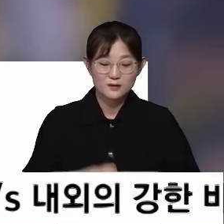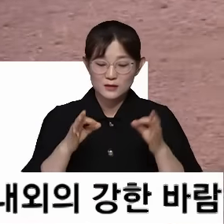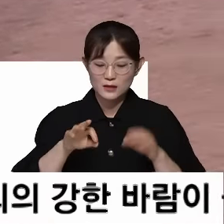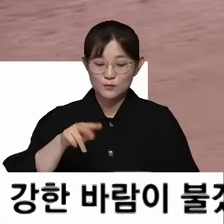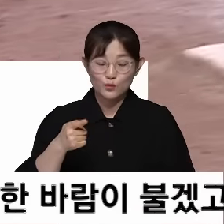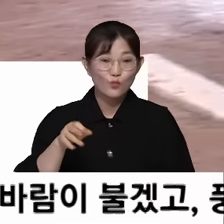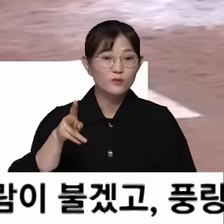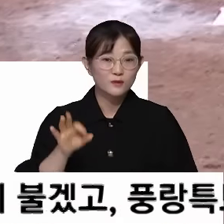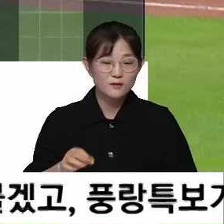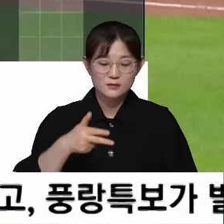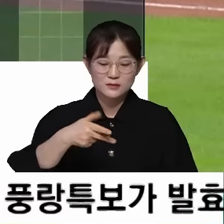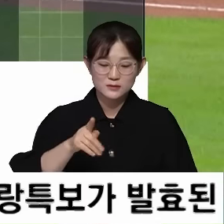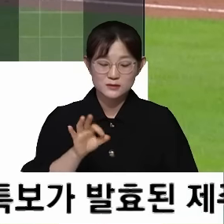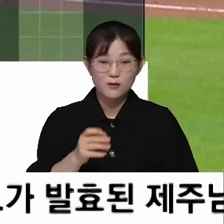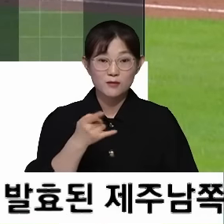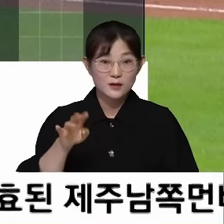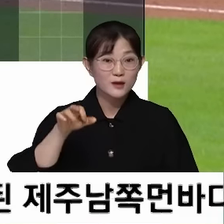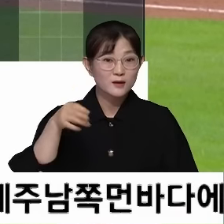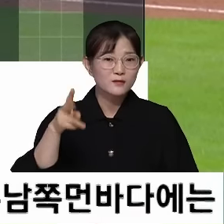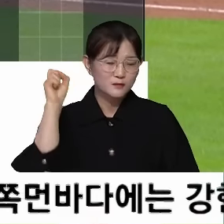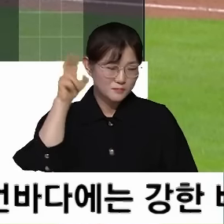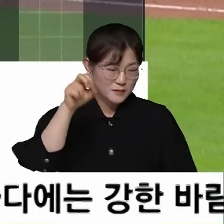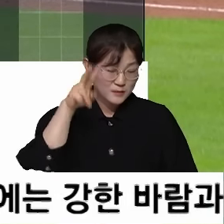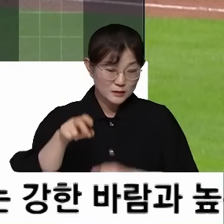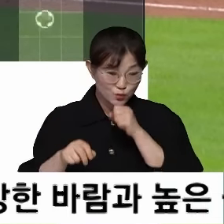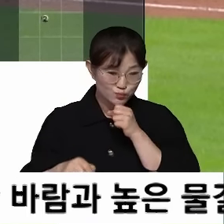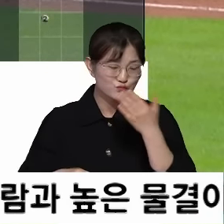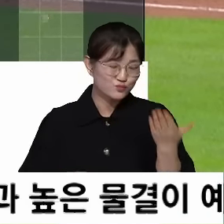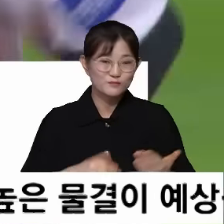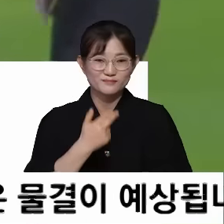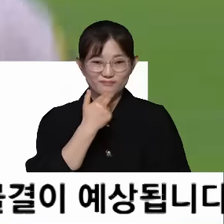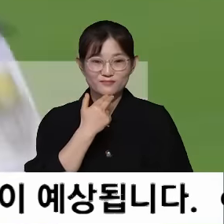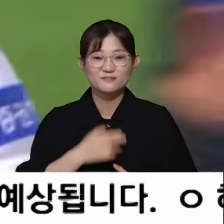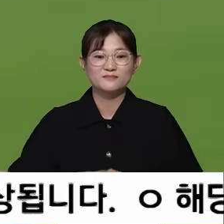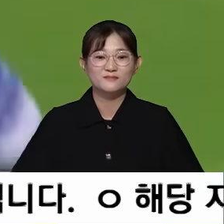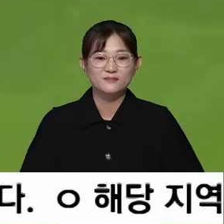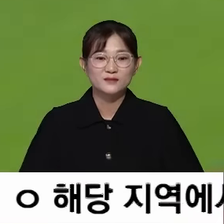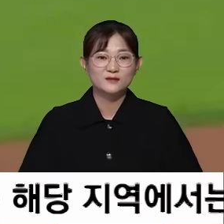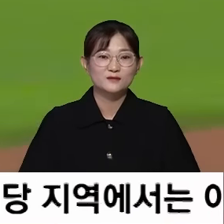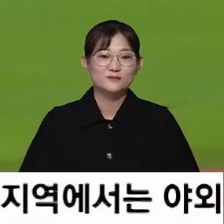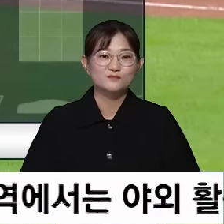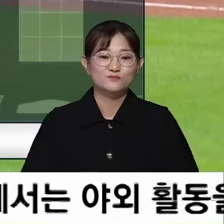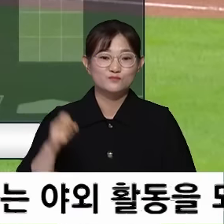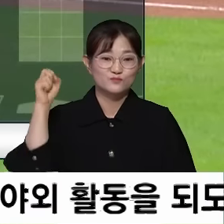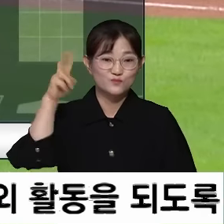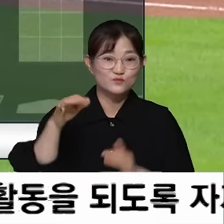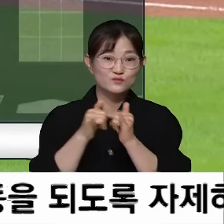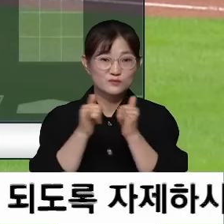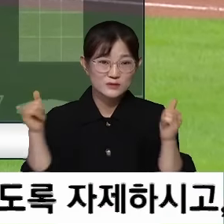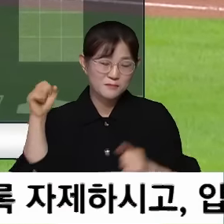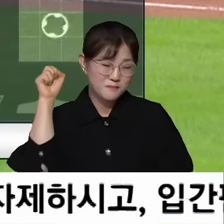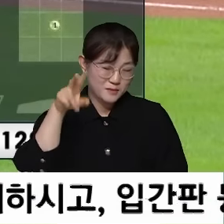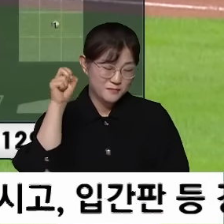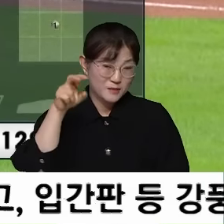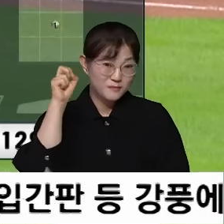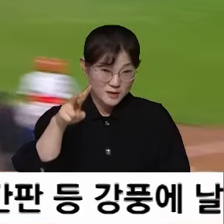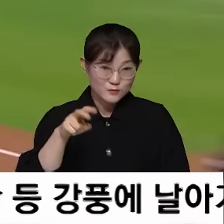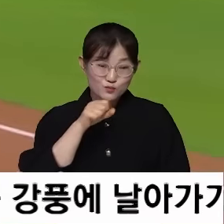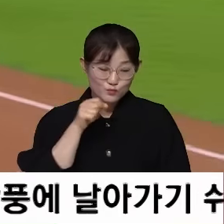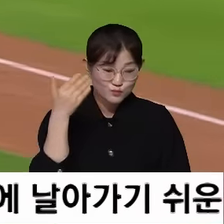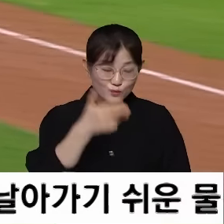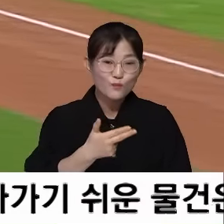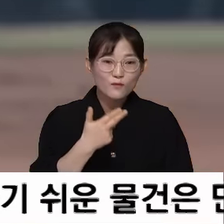마무리 정혜영은 이후 단 한 점도 내주지 않았습니다. 투수진이 삼성 타선을 틀어막는 사이 기아